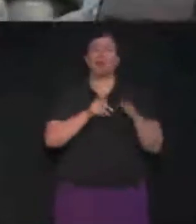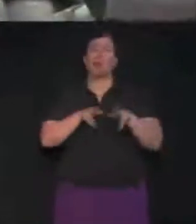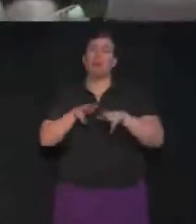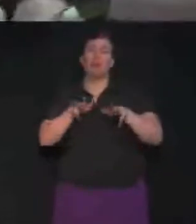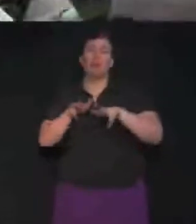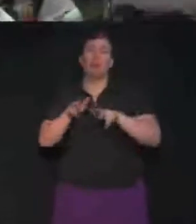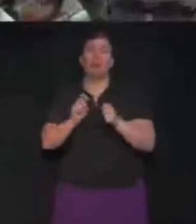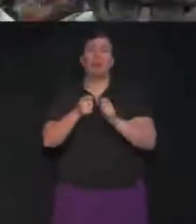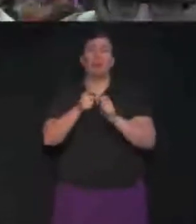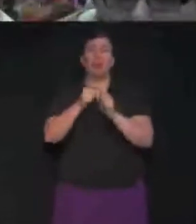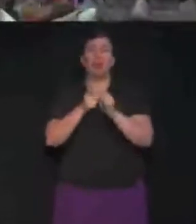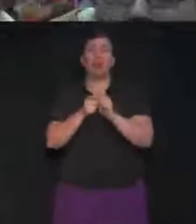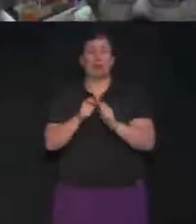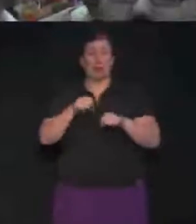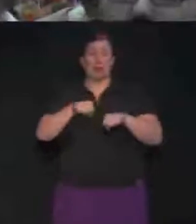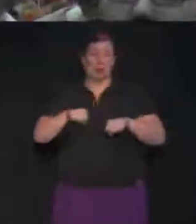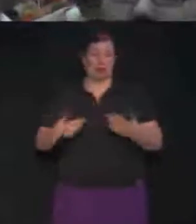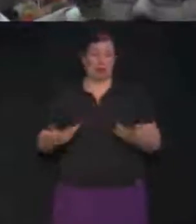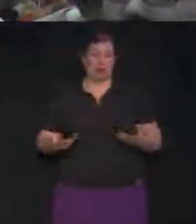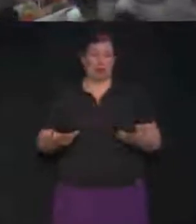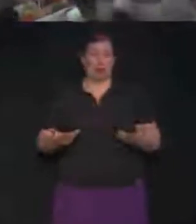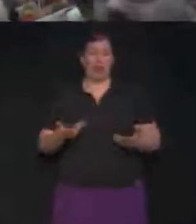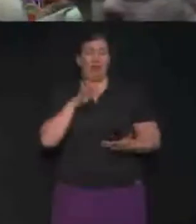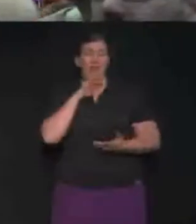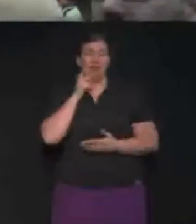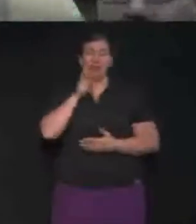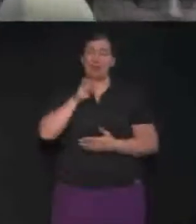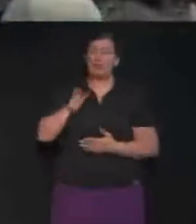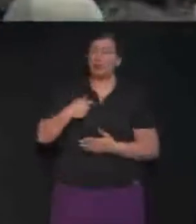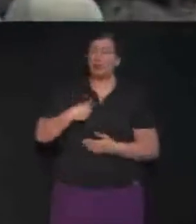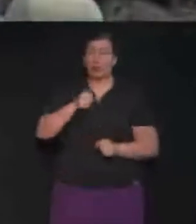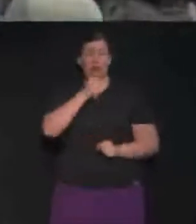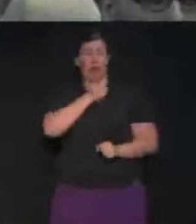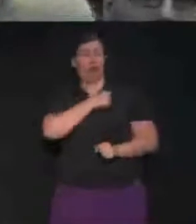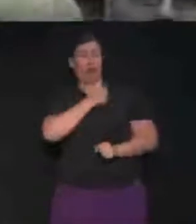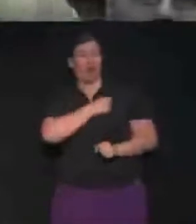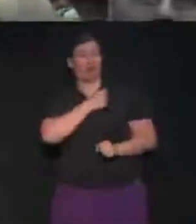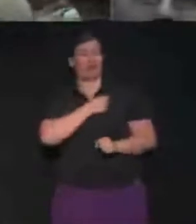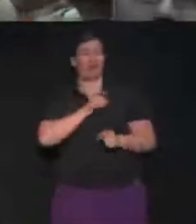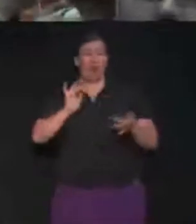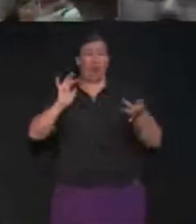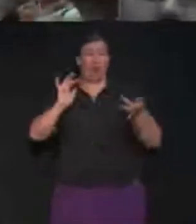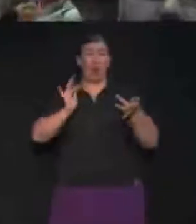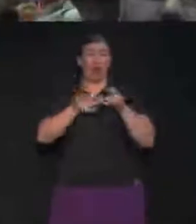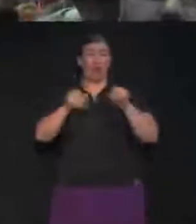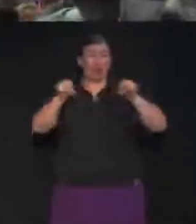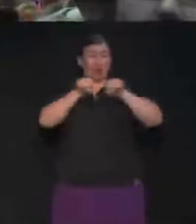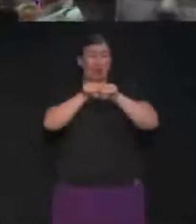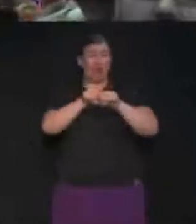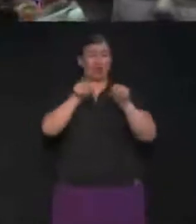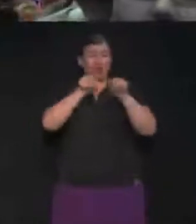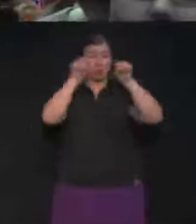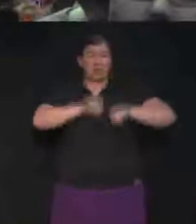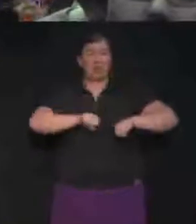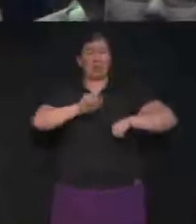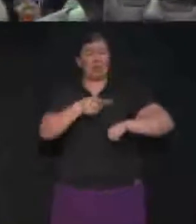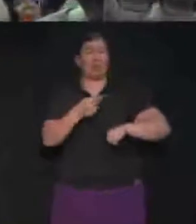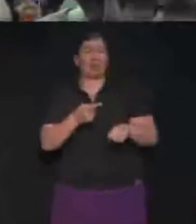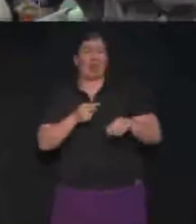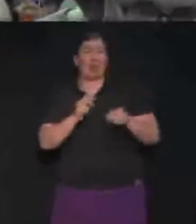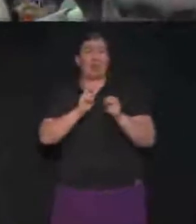eingehen viele Leute haben halt Angst dass ein Online-System sofort manipulierbar ist und nicht nachvollziehbar und so